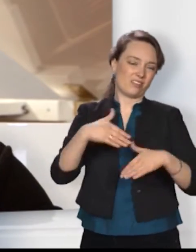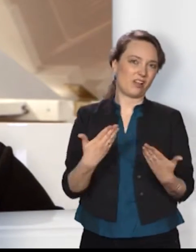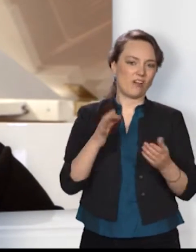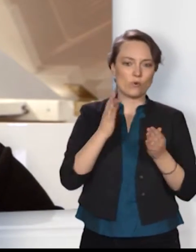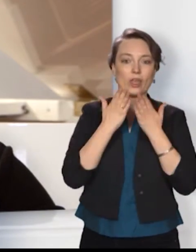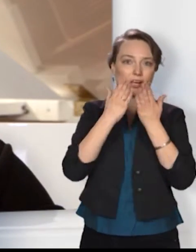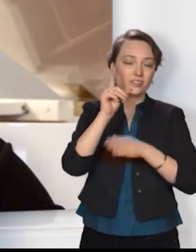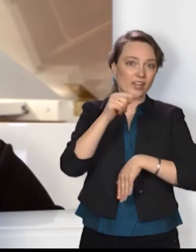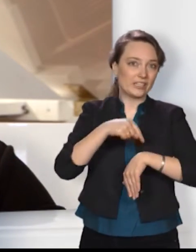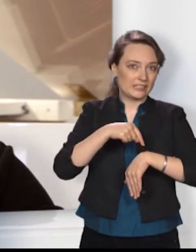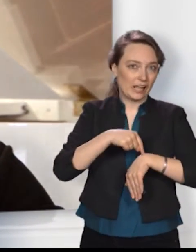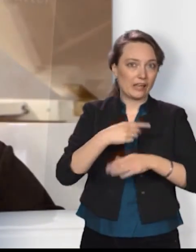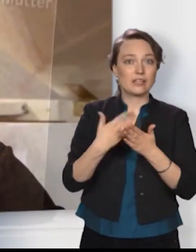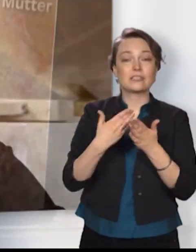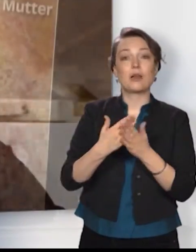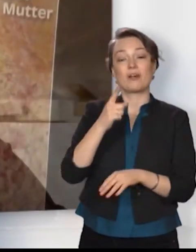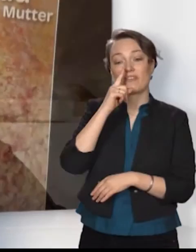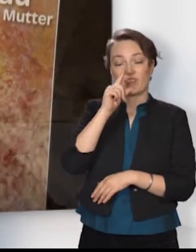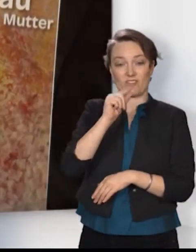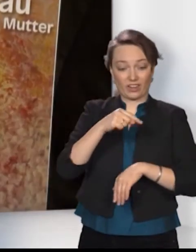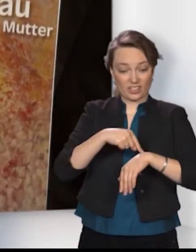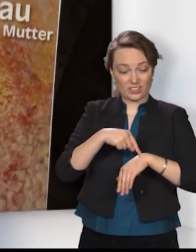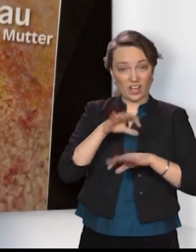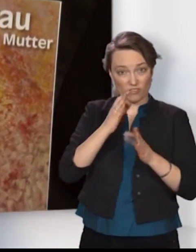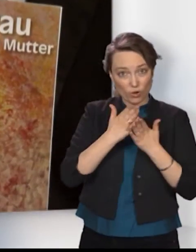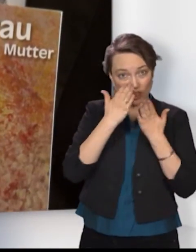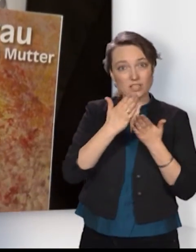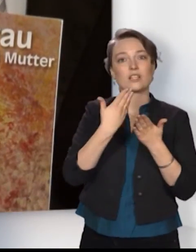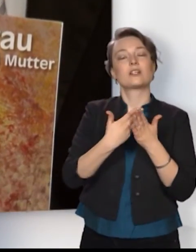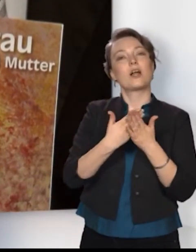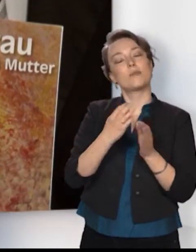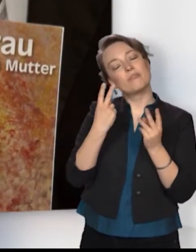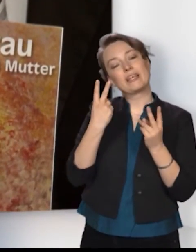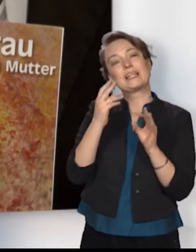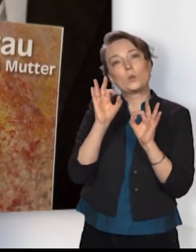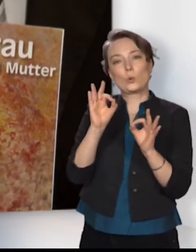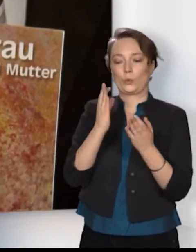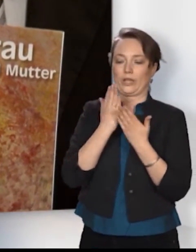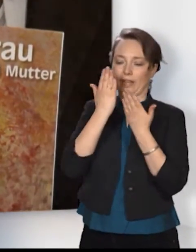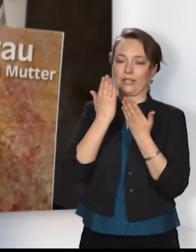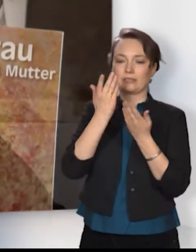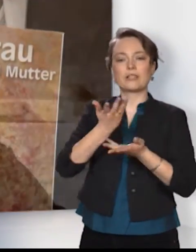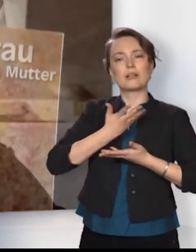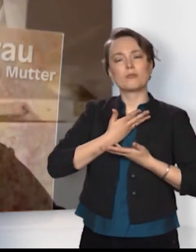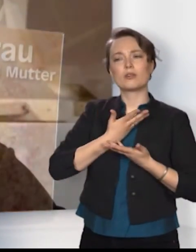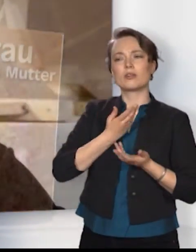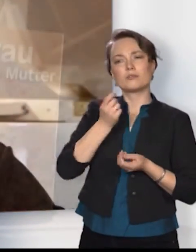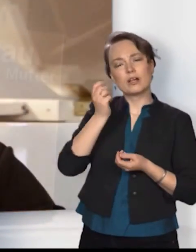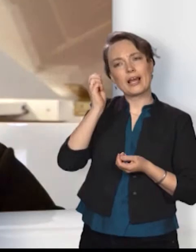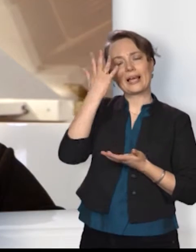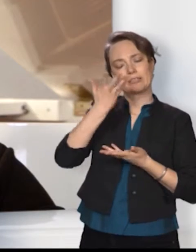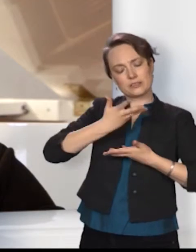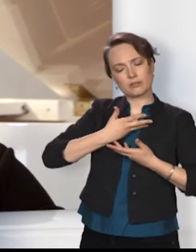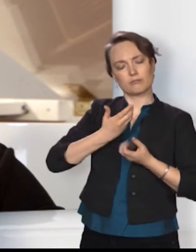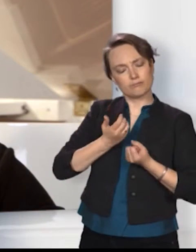in der wenigen Zeit was Gutes lesen, was einem auch geistig etwas gibt, was einem stärkt, manchmal auch tröstet,